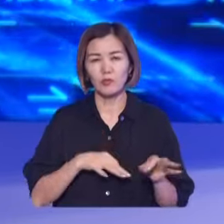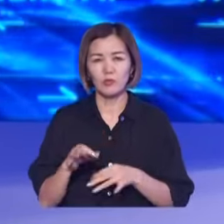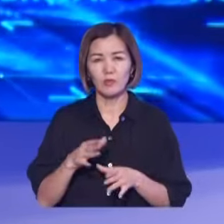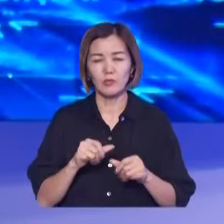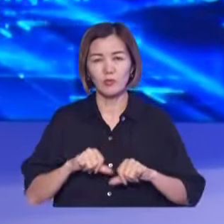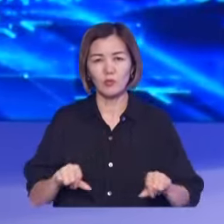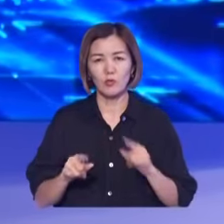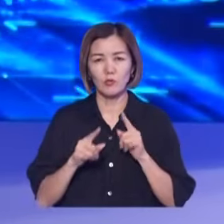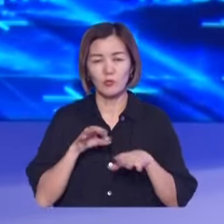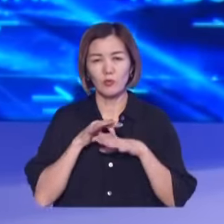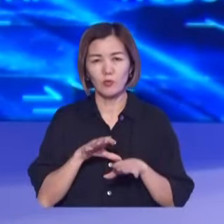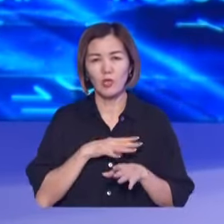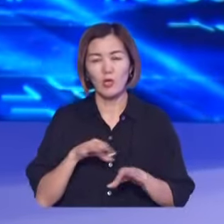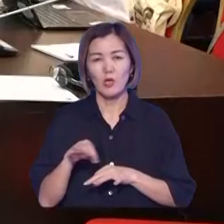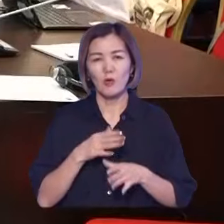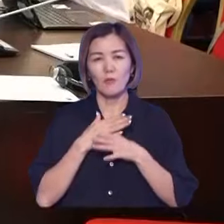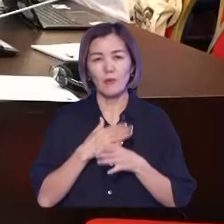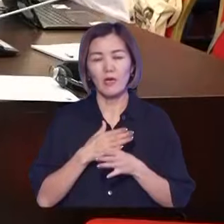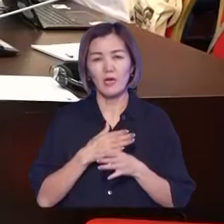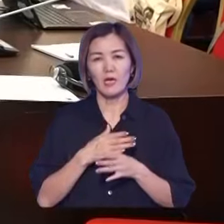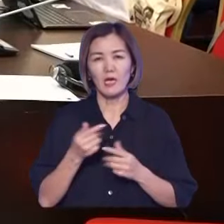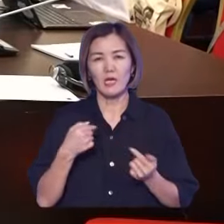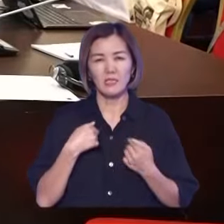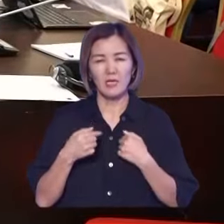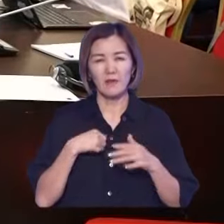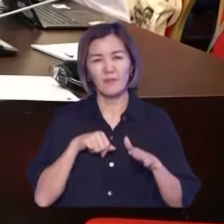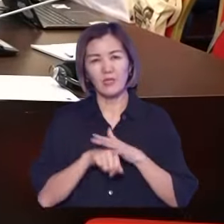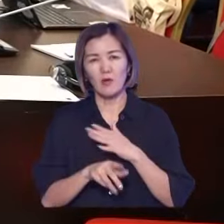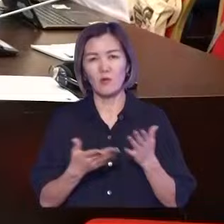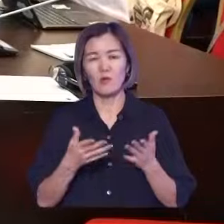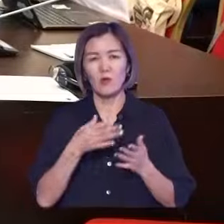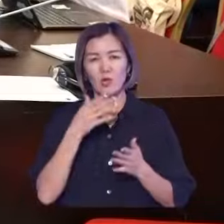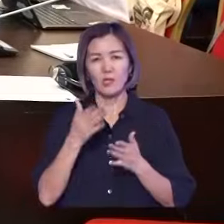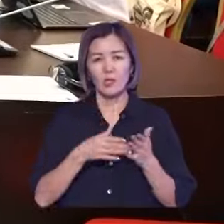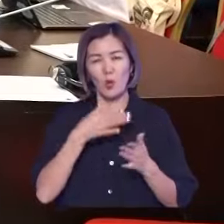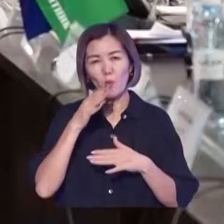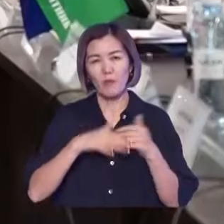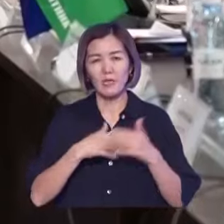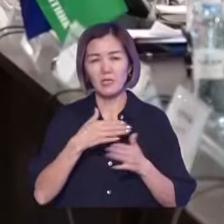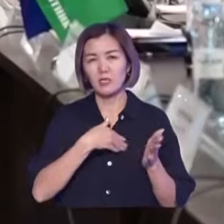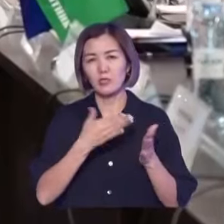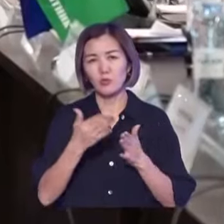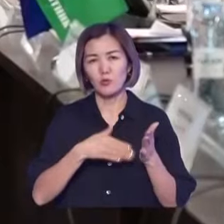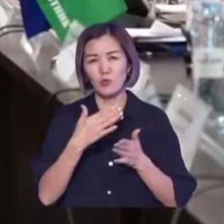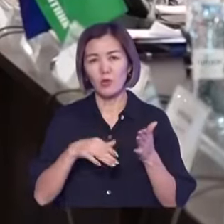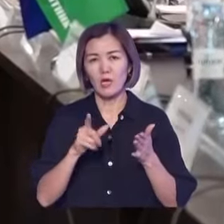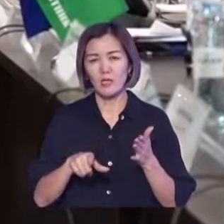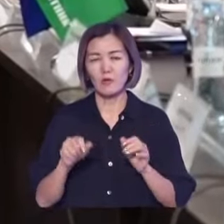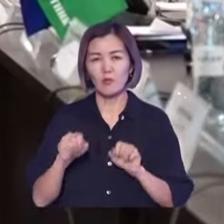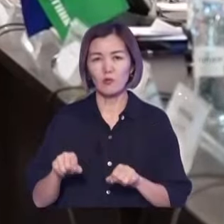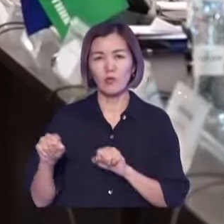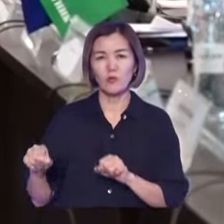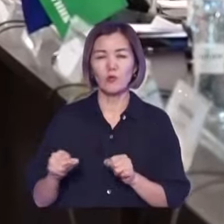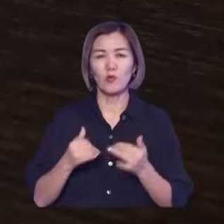аясында дөңгелек үстел өтті. Жоба еліміздегі азаптау тәжірибесін жоюға және адам құқықтарын қорғауға бағытталған игі